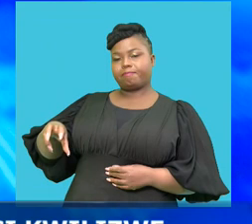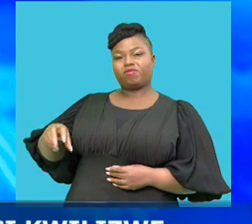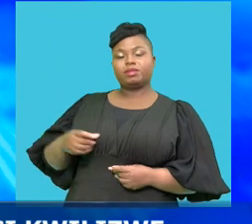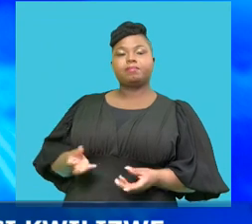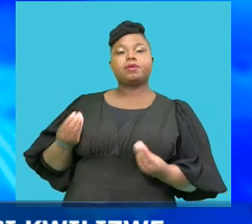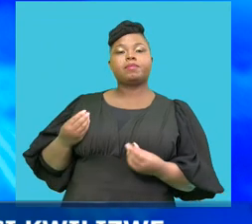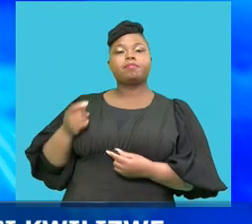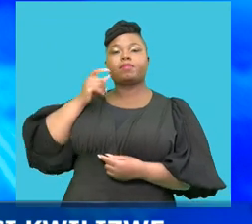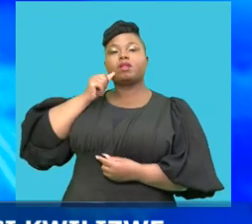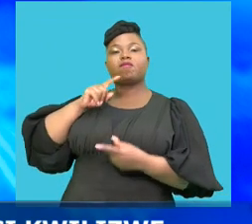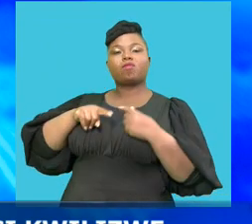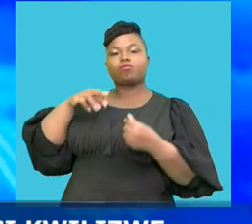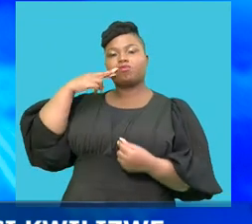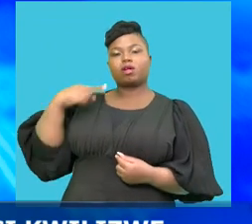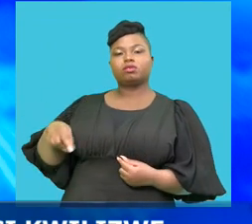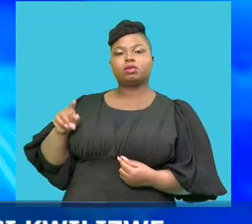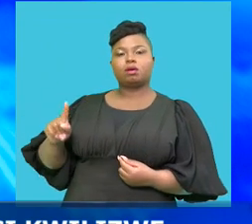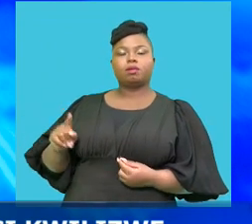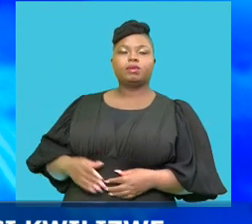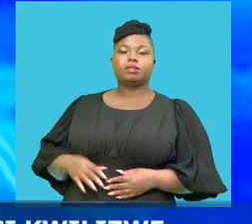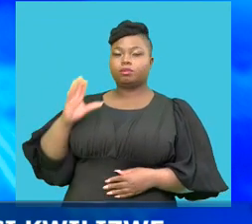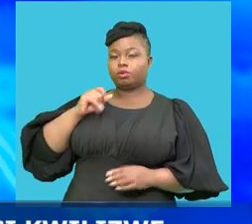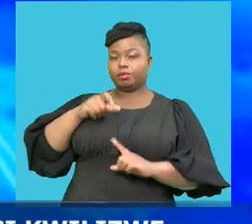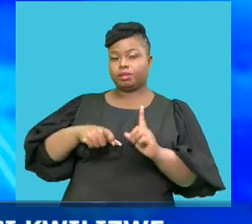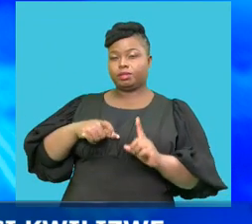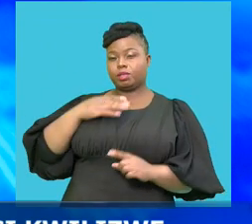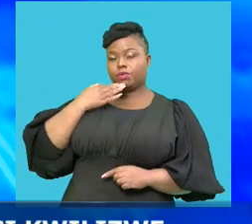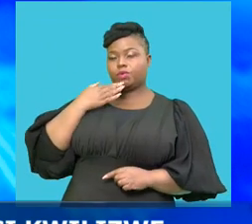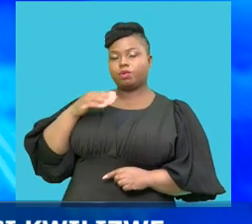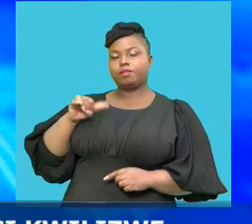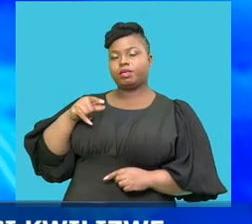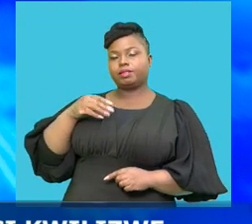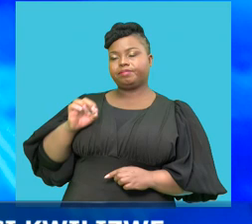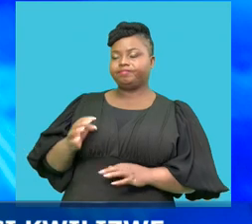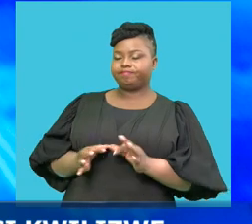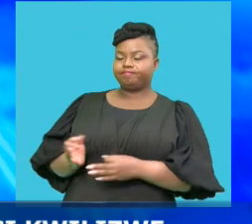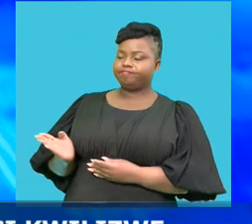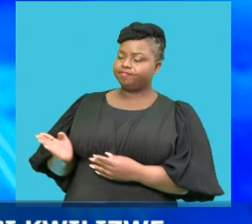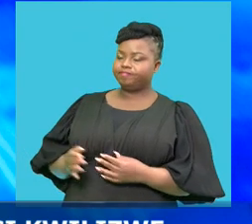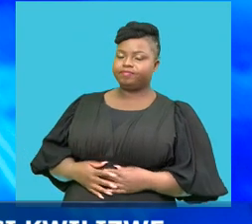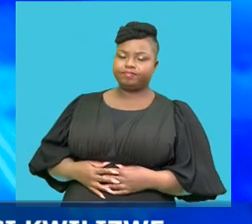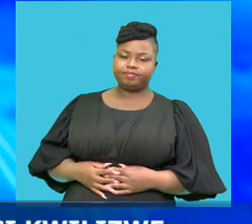umi wasi rashi, angokunumele na lomba. Izo Tzama polisa kuzuelonge wa Athelenda Mate ukazabanzi.